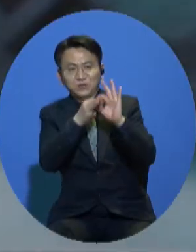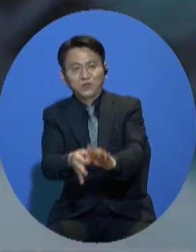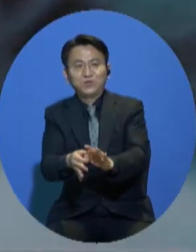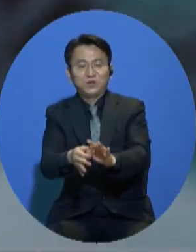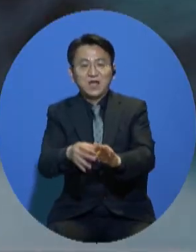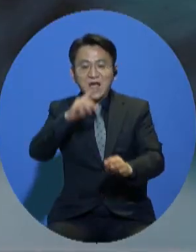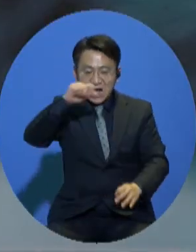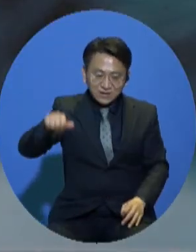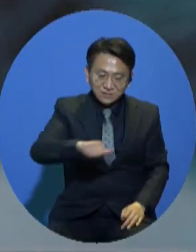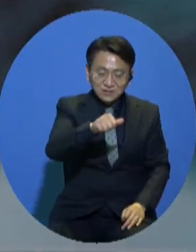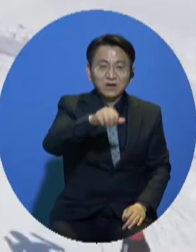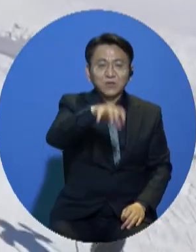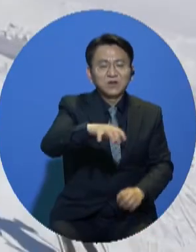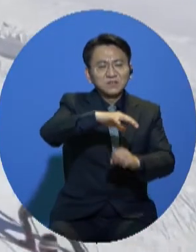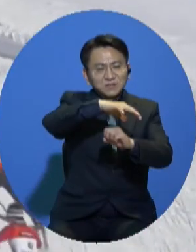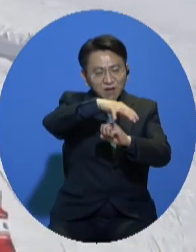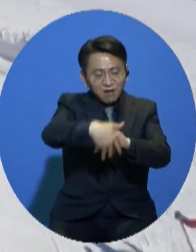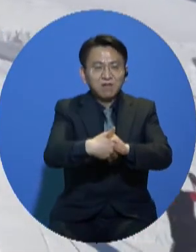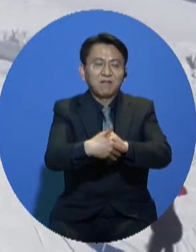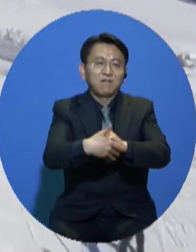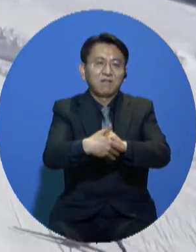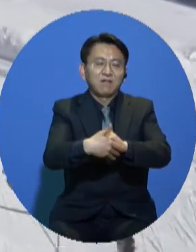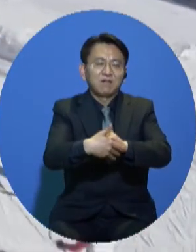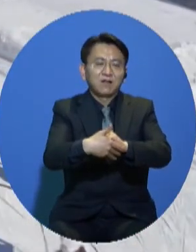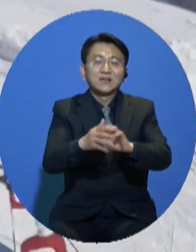그래서 아시아 지역에 전 세계적으로